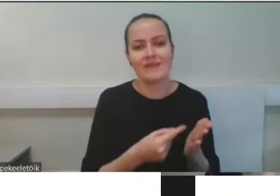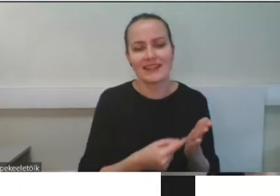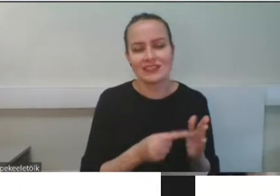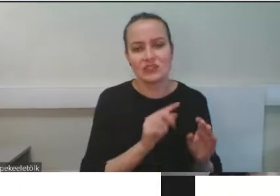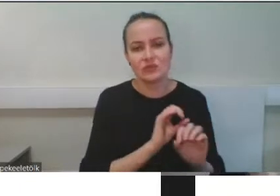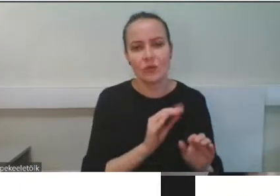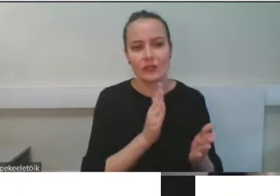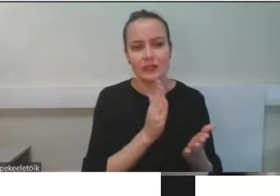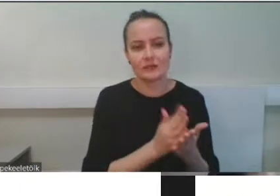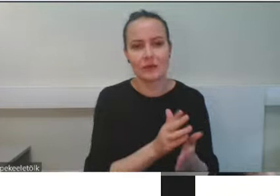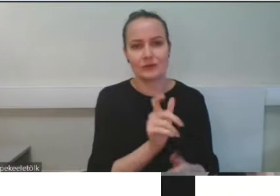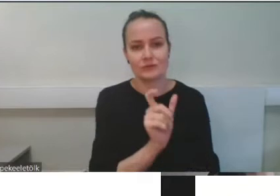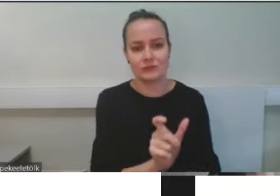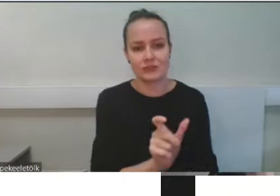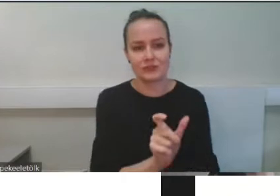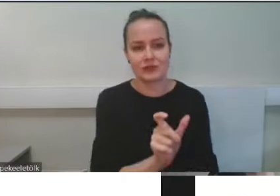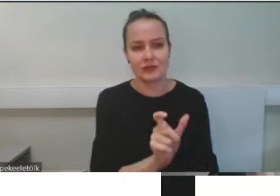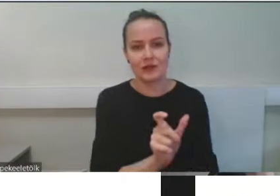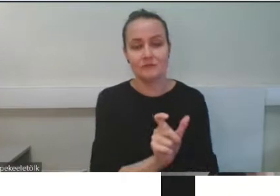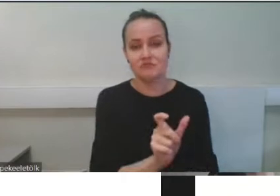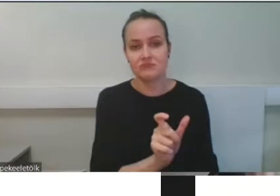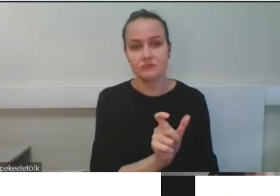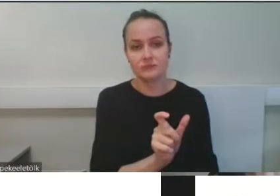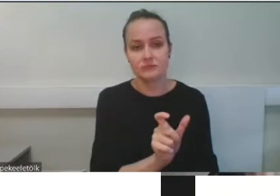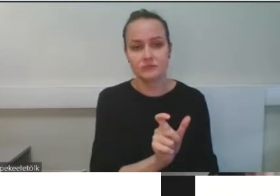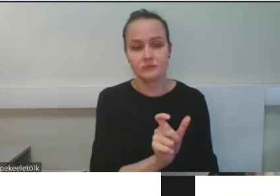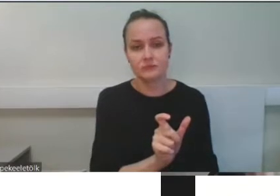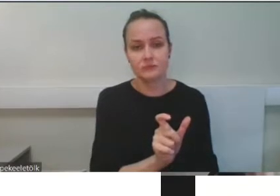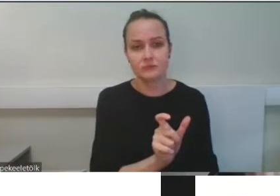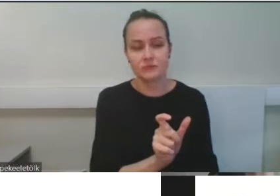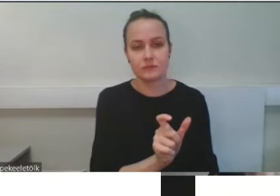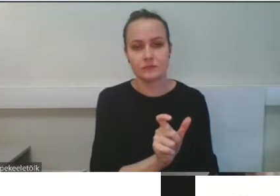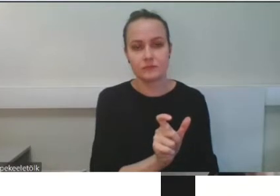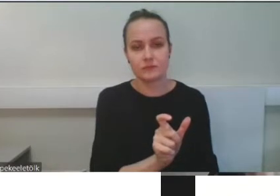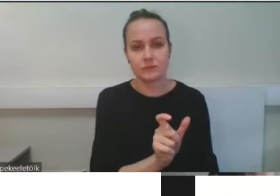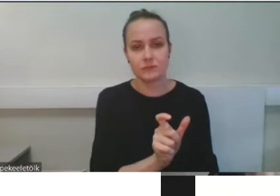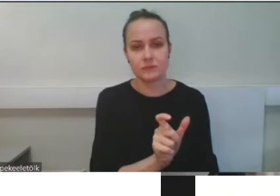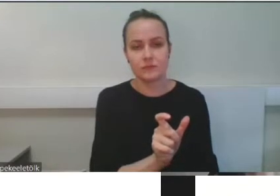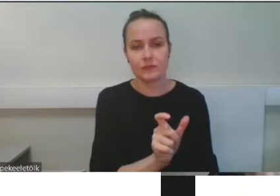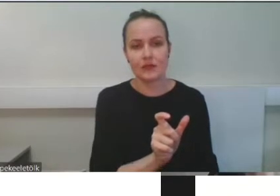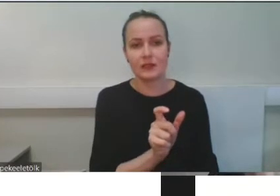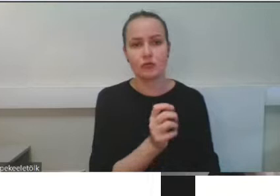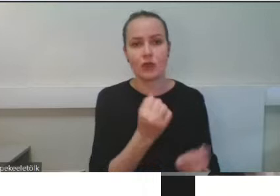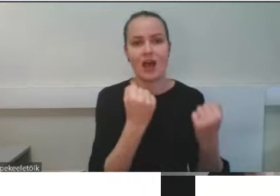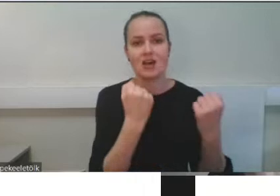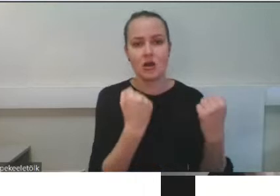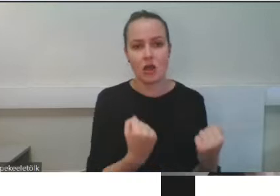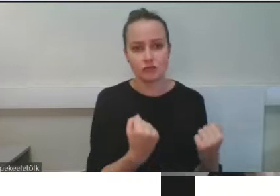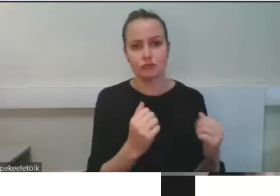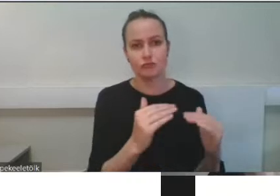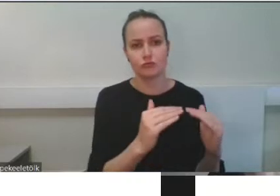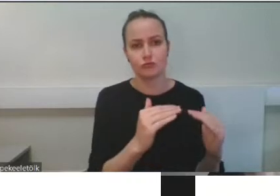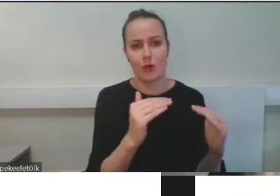üle 6 kuu. Ehk siis kui aasta kohta küsitakse, et siis üle poole aastast.